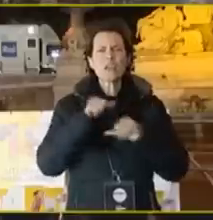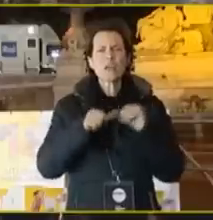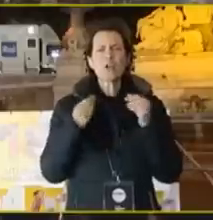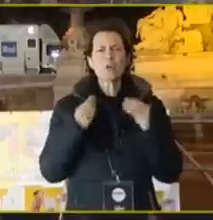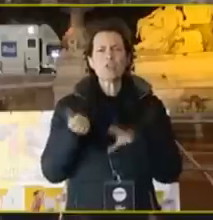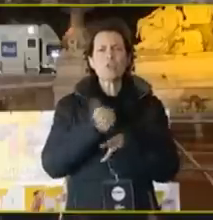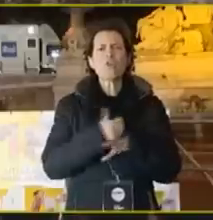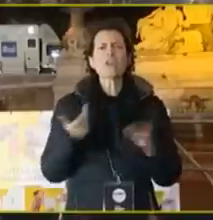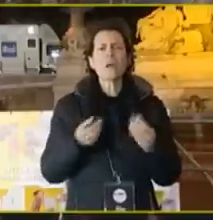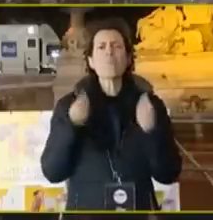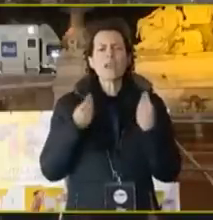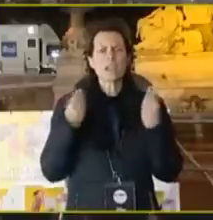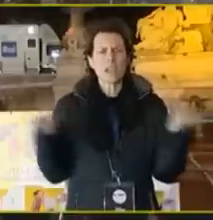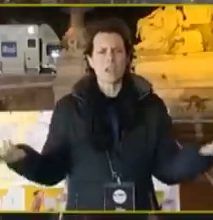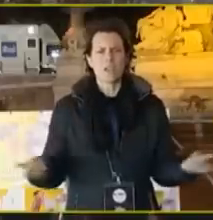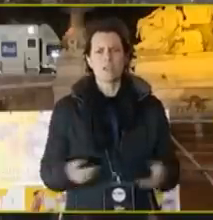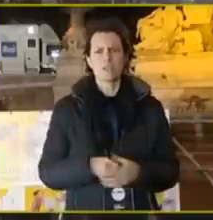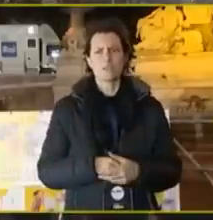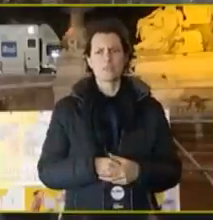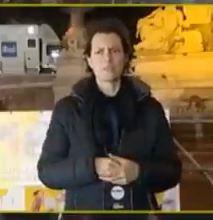Perché? Perché?